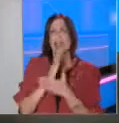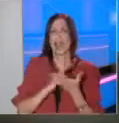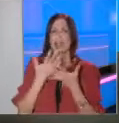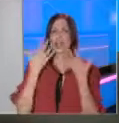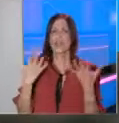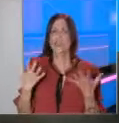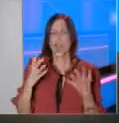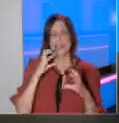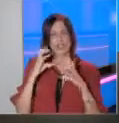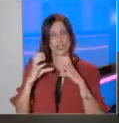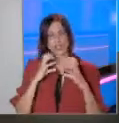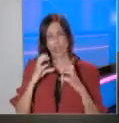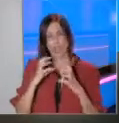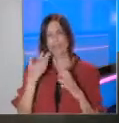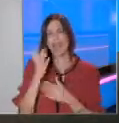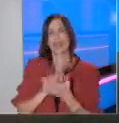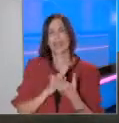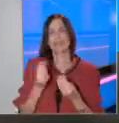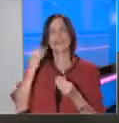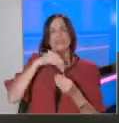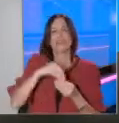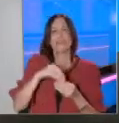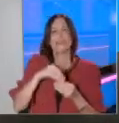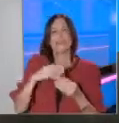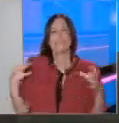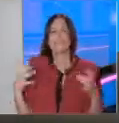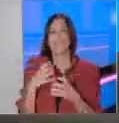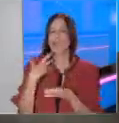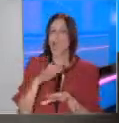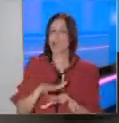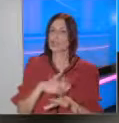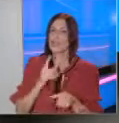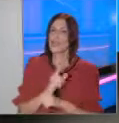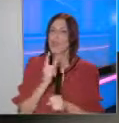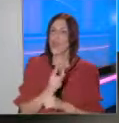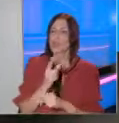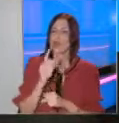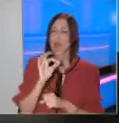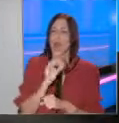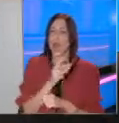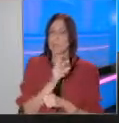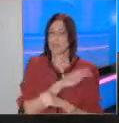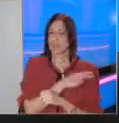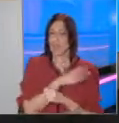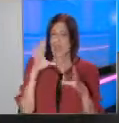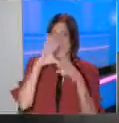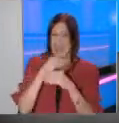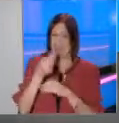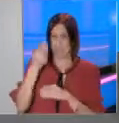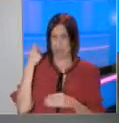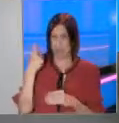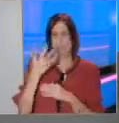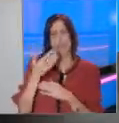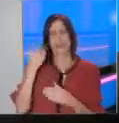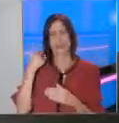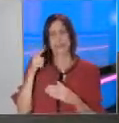מכלי התקשורת וחלקים נוספים בעם הרגישו את התעללות המשטרה ערב קודם, ערב לפני ההתפרצות שהגיעה